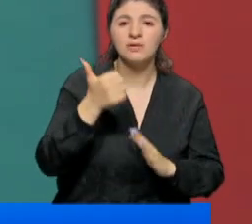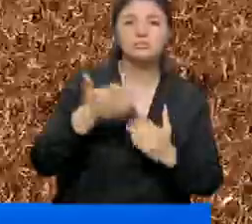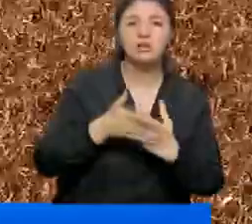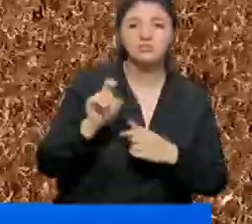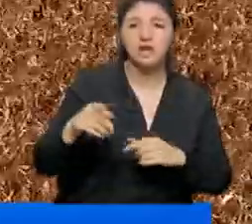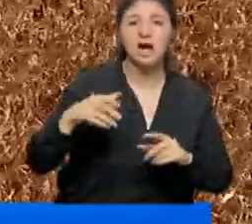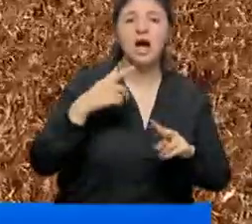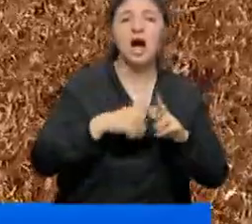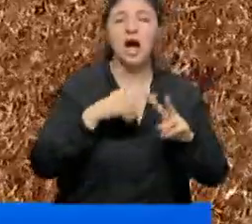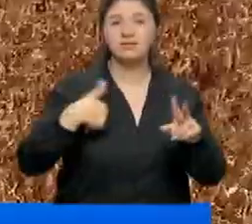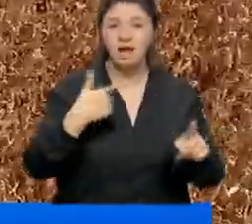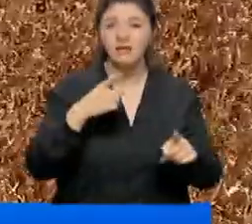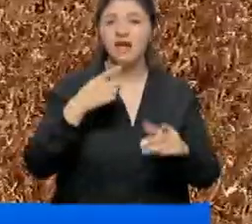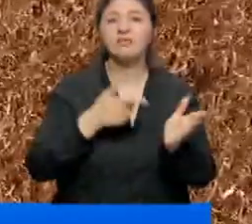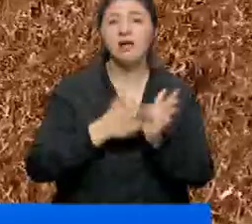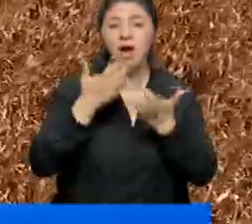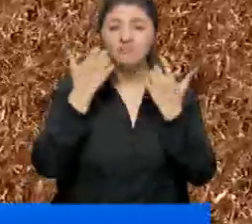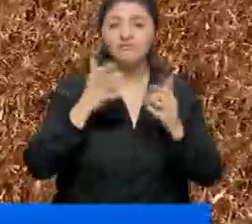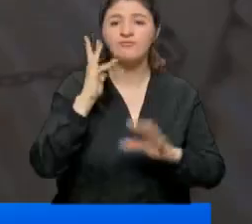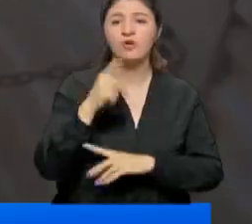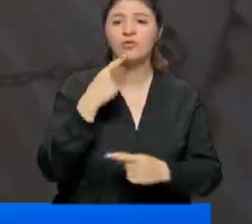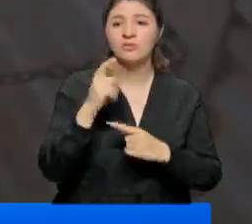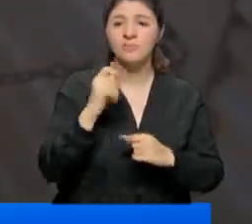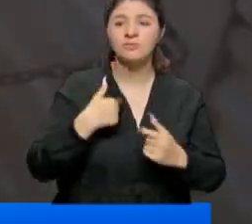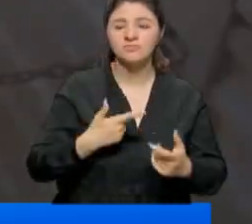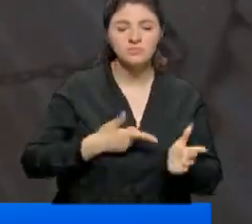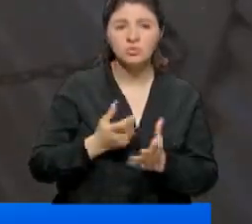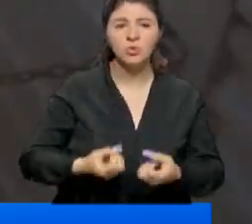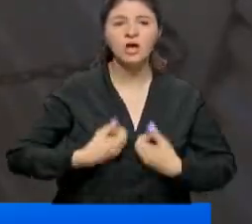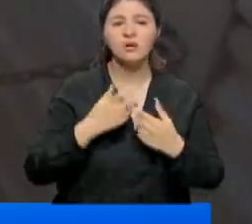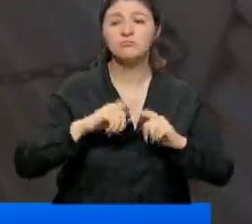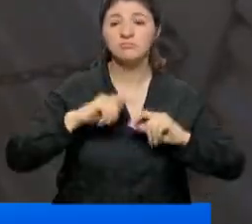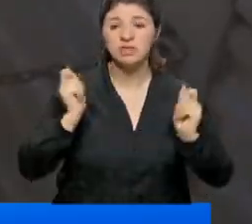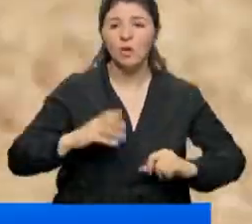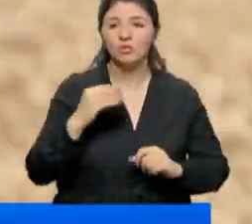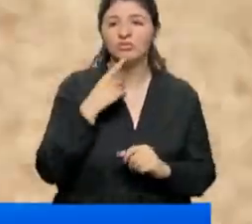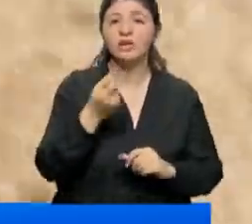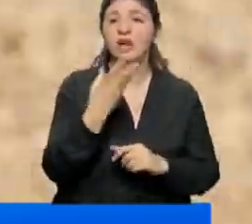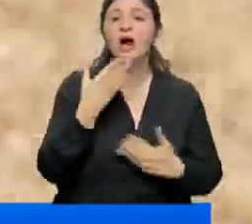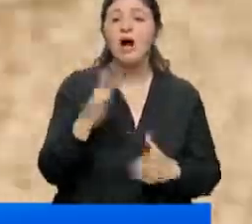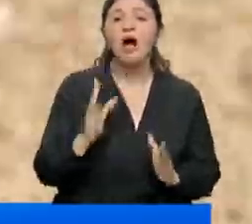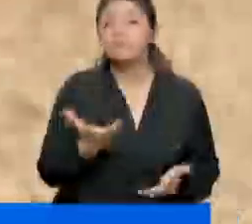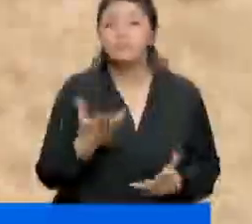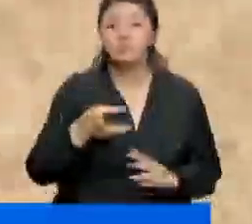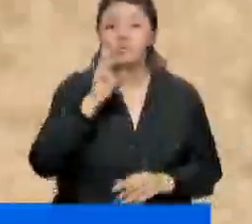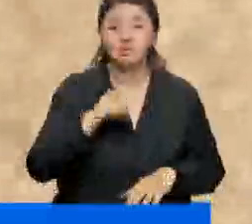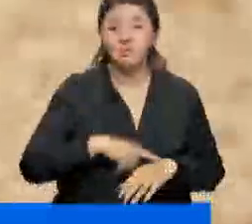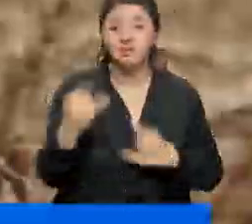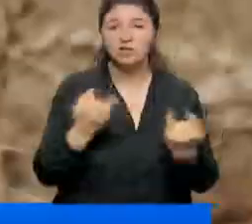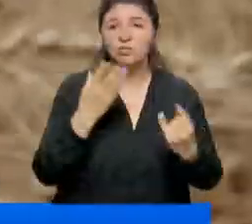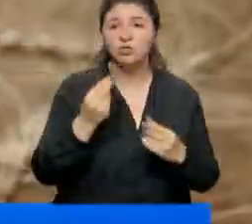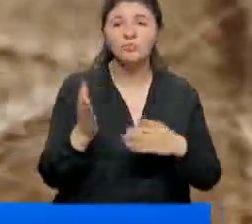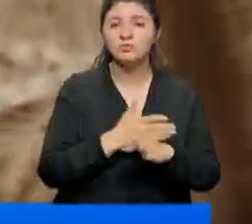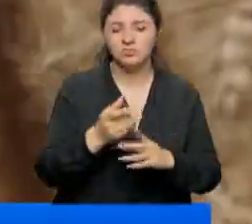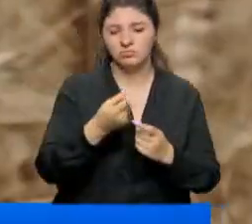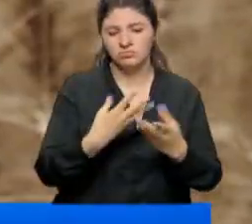Aksaray'da tarım ve hayvancılık fuarında konuştuk tarımsal üretim izin rekor kırdığını söyledi rakam açıklamadı ama son dönemde tartışılan